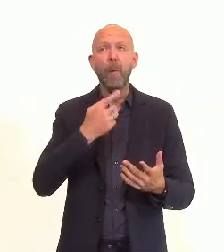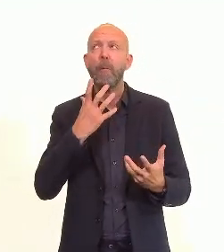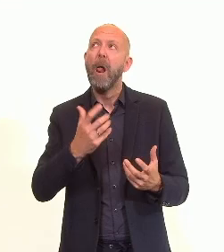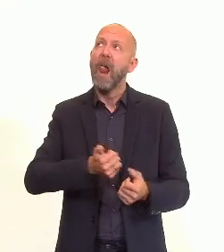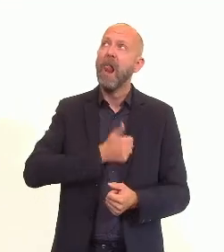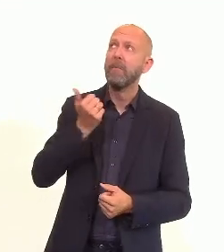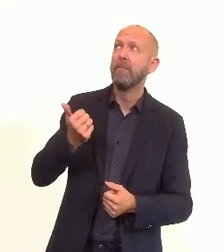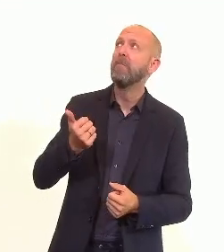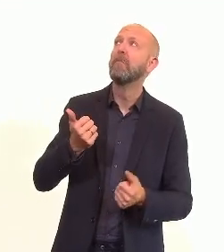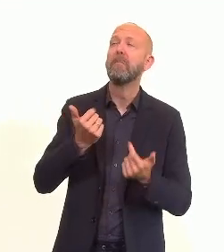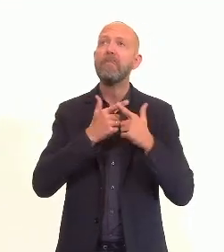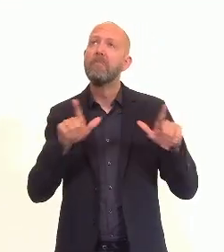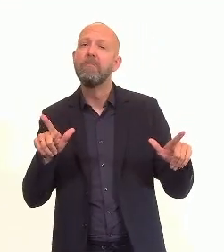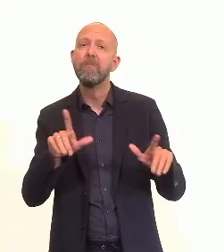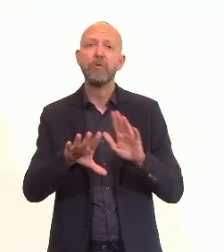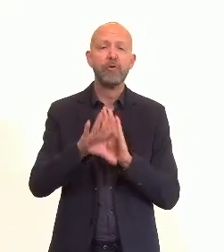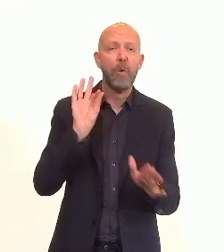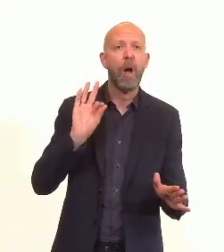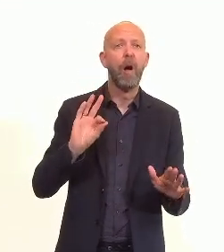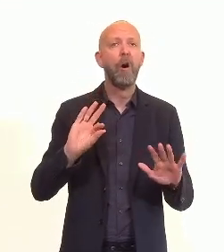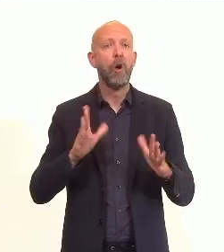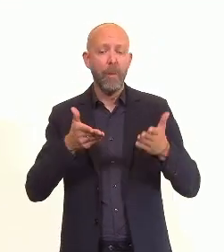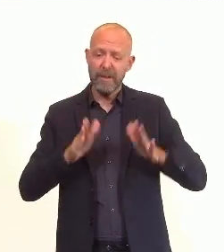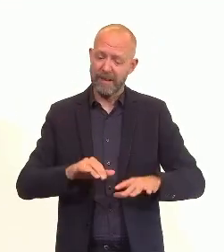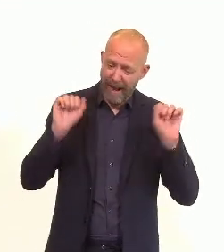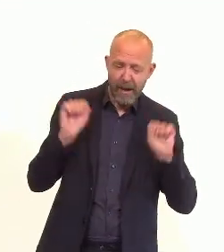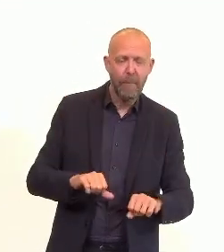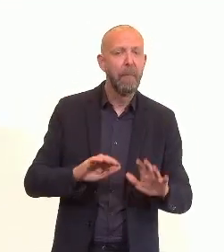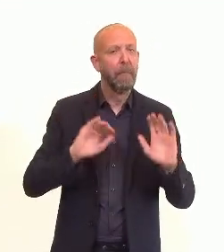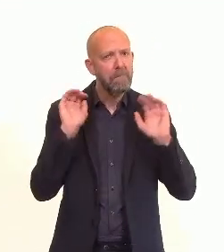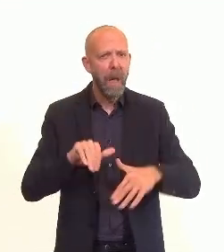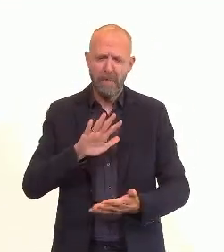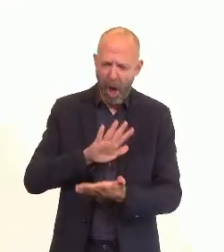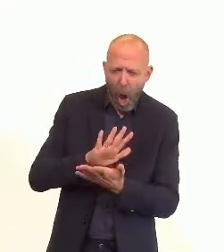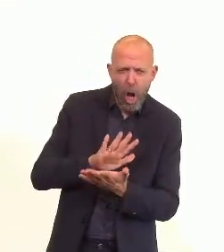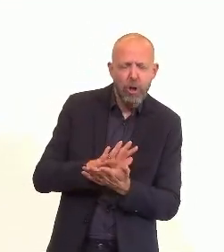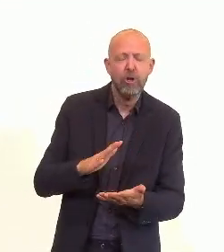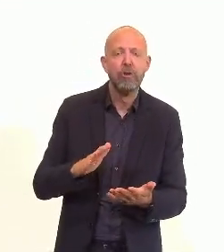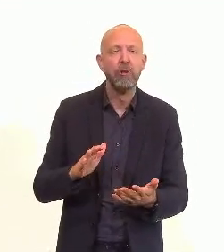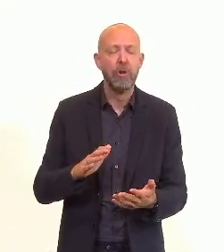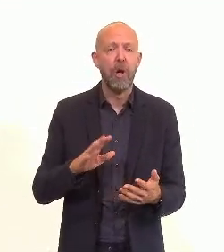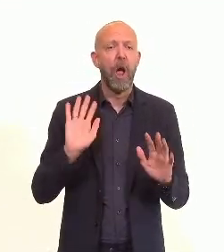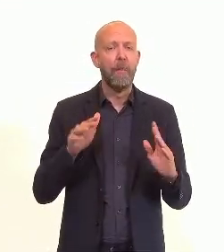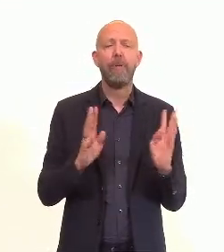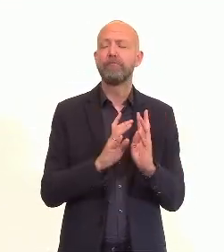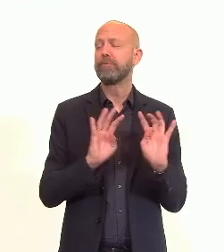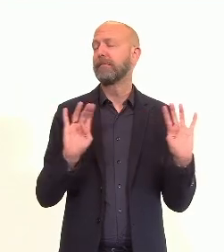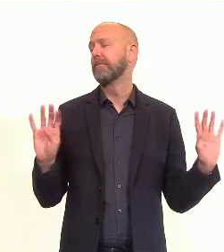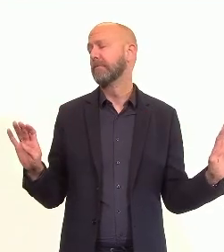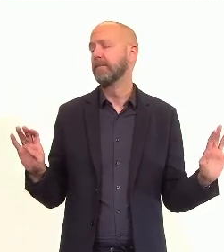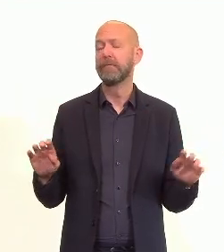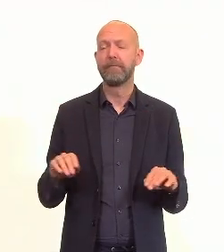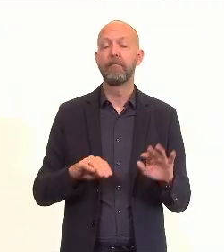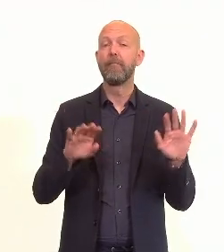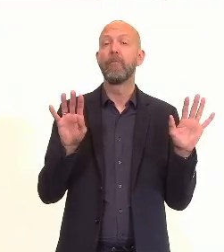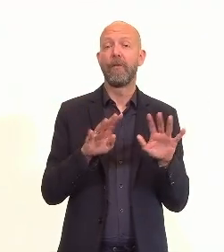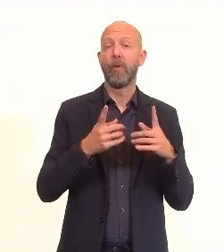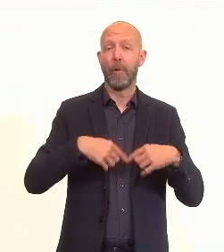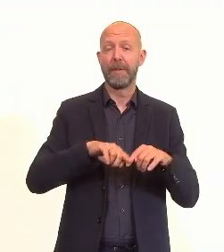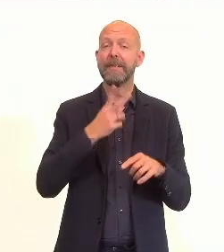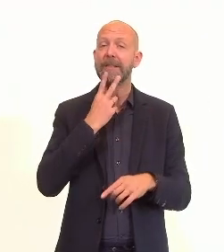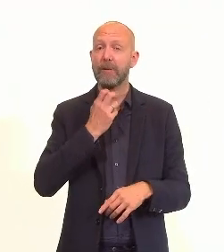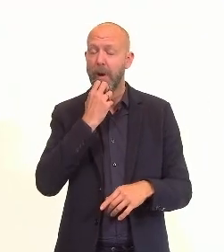choix. Capacité à décider malgré le grand âge. Chacun est reparti chez soi. Alors, il y avait 9 comités citoyens.